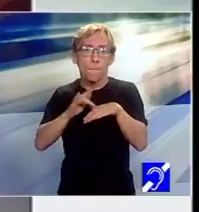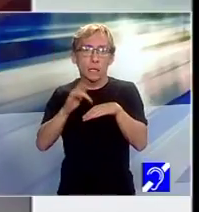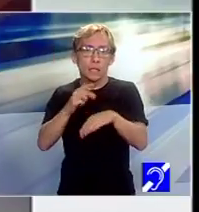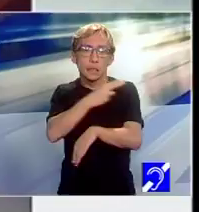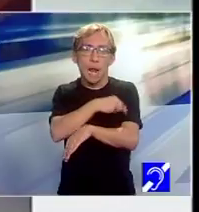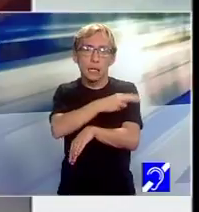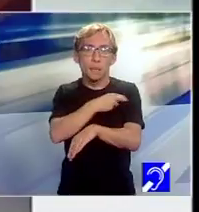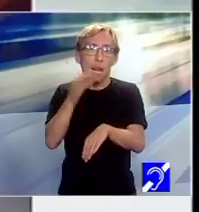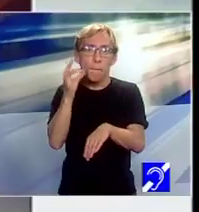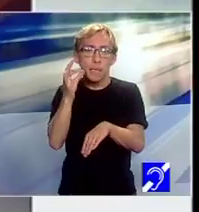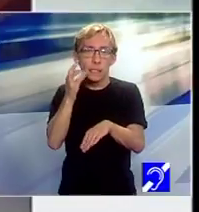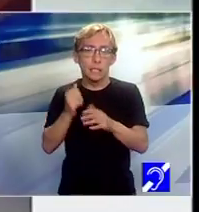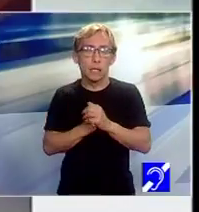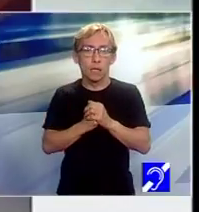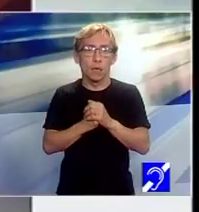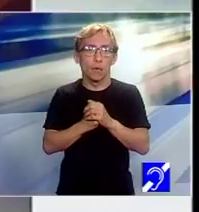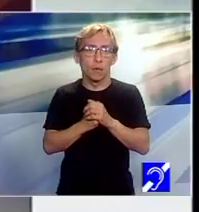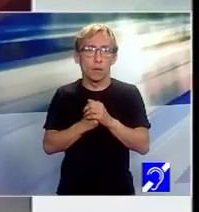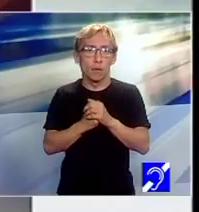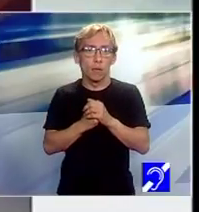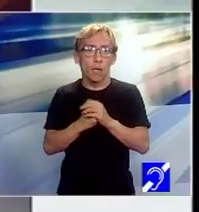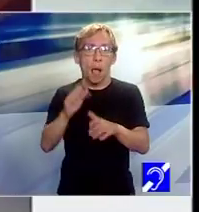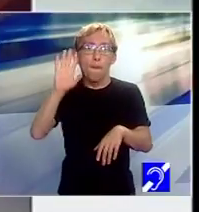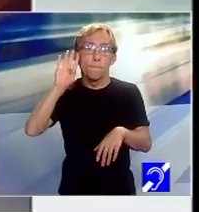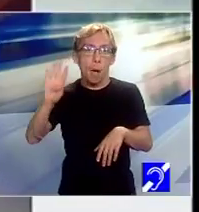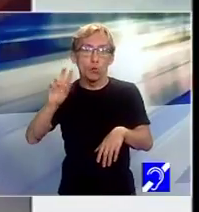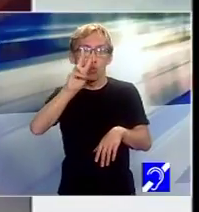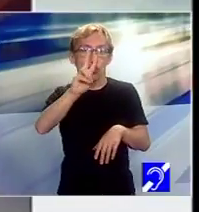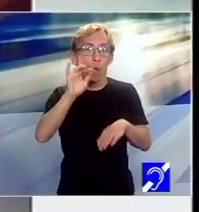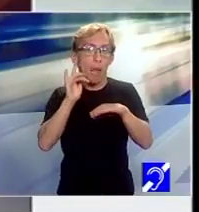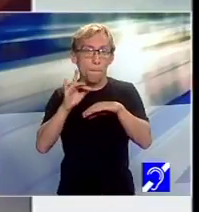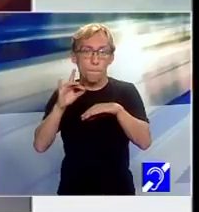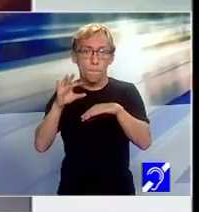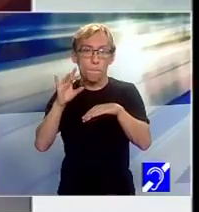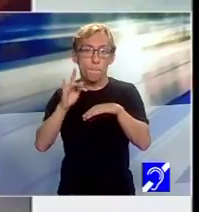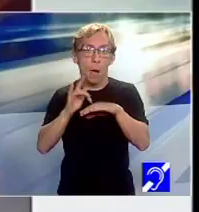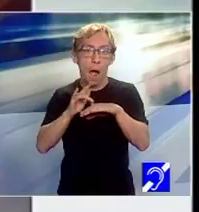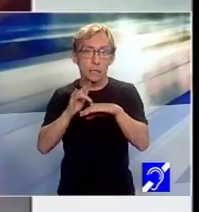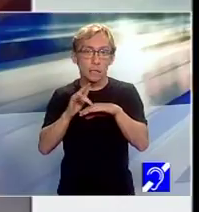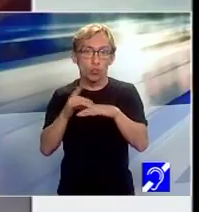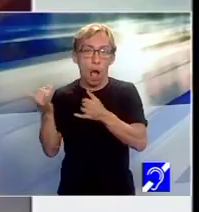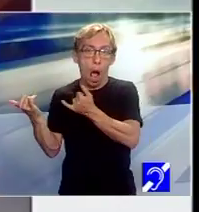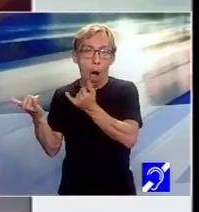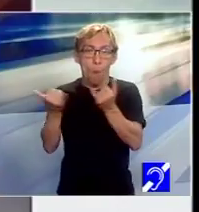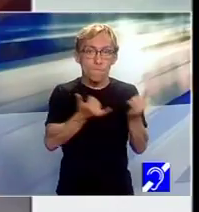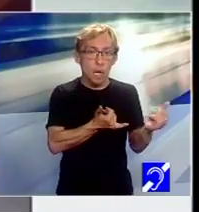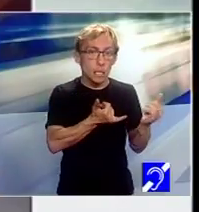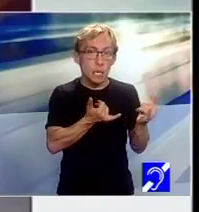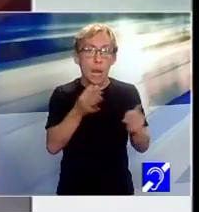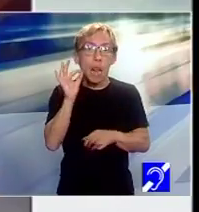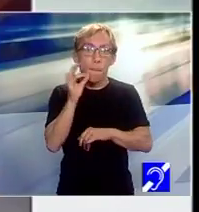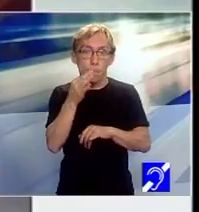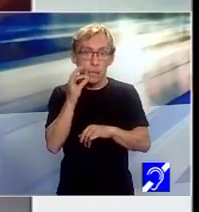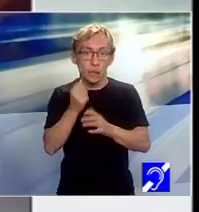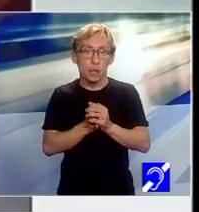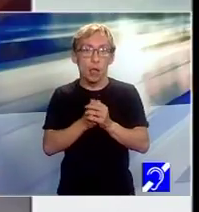În ultimul an am avut 42 de medici care au venit la Bistrița. În continuare